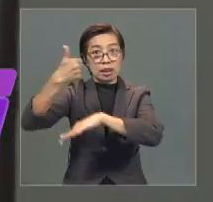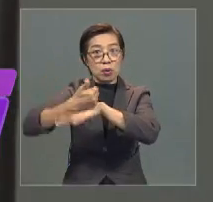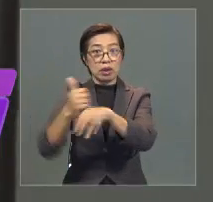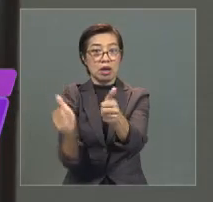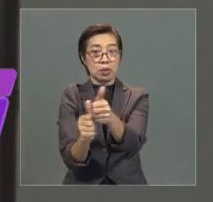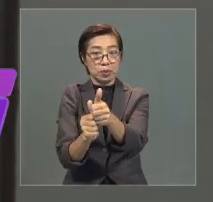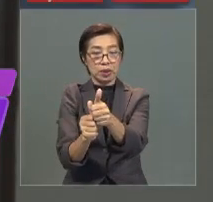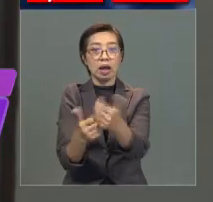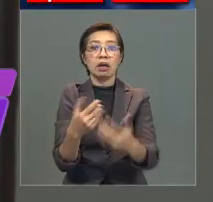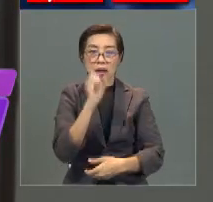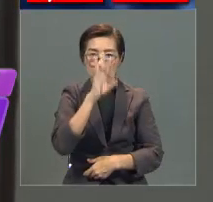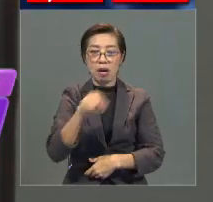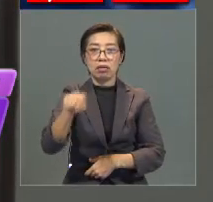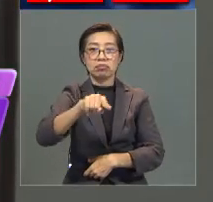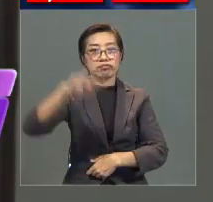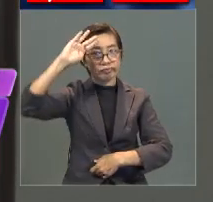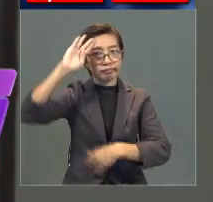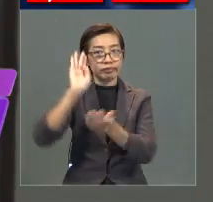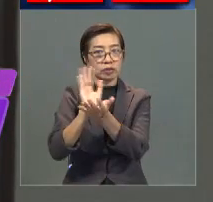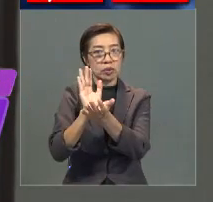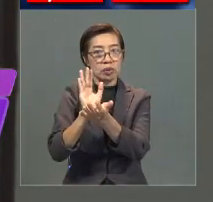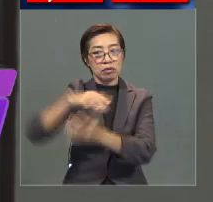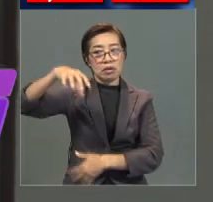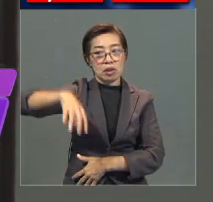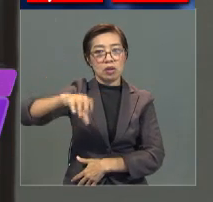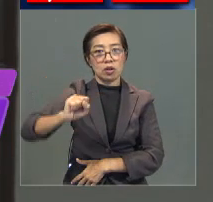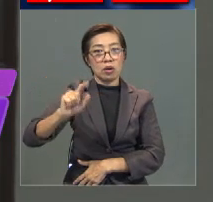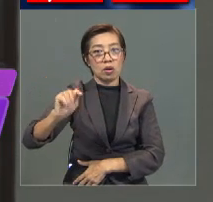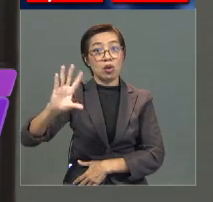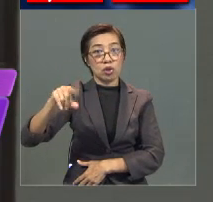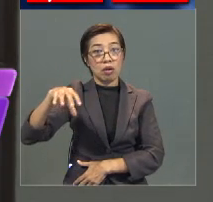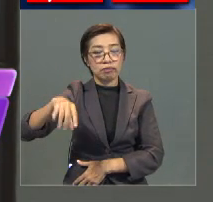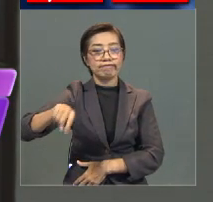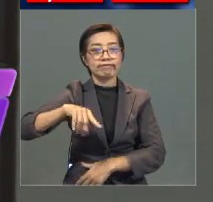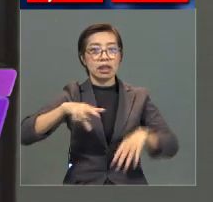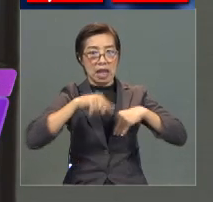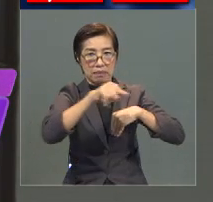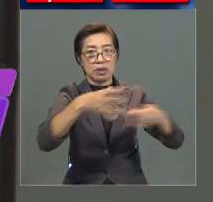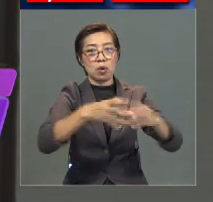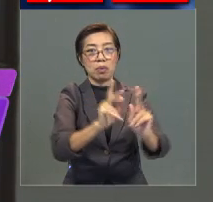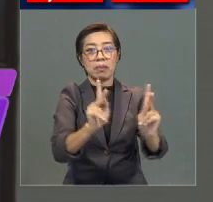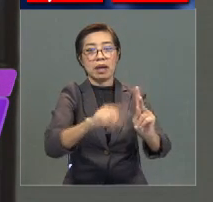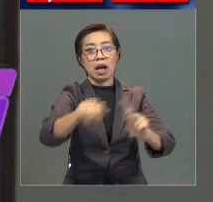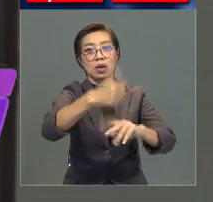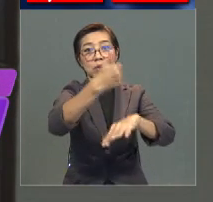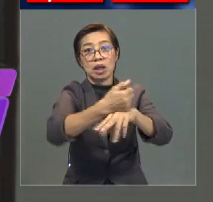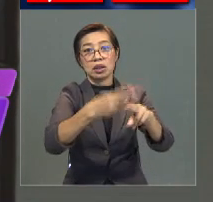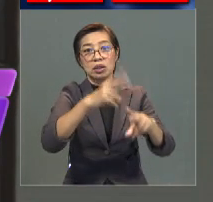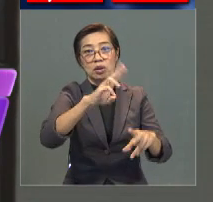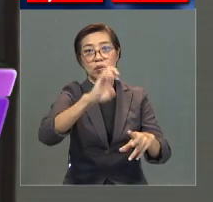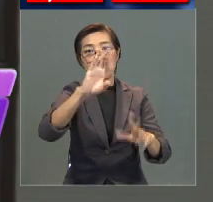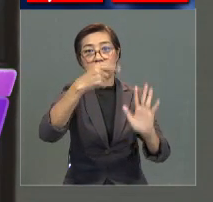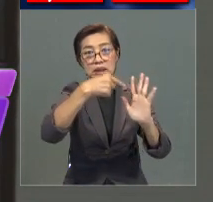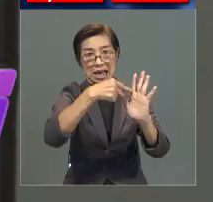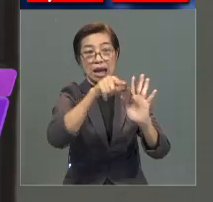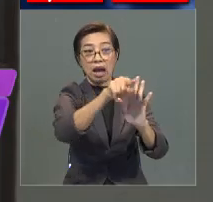ตำรวจแห่งชาติยืนยันว่าสำนักงานตำรวจแห่งชาติยอมรับผลการตรวจสอบของคณะกรรมการตรวจสอบข้อเท็จจริง